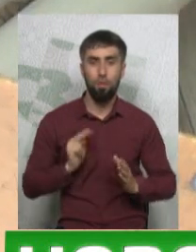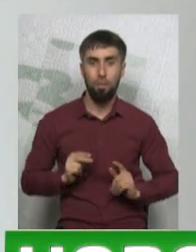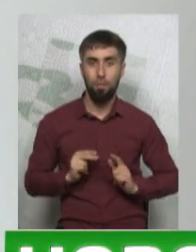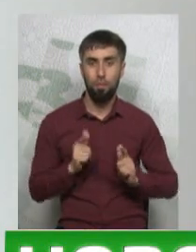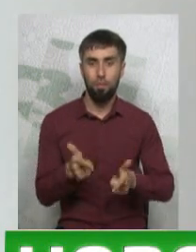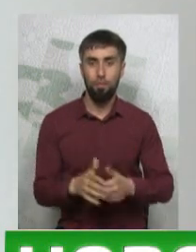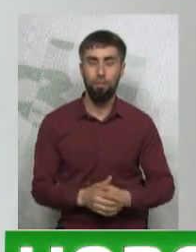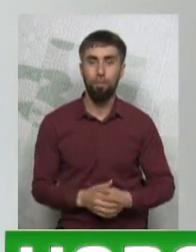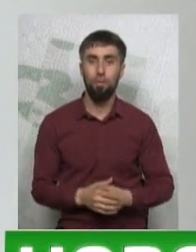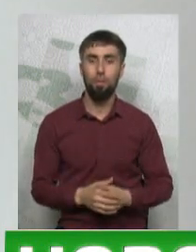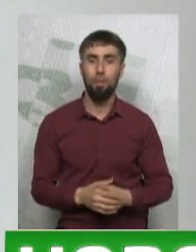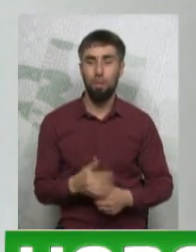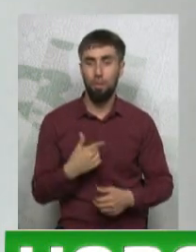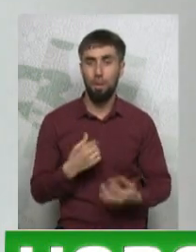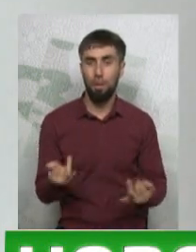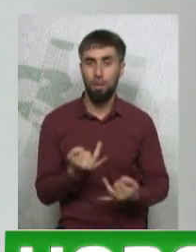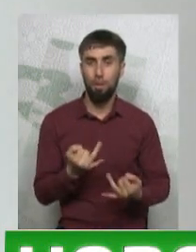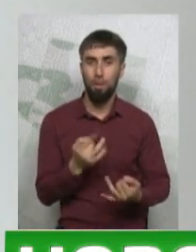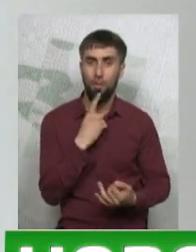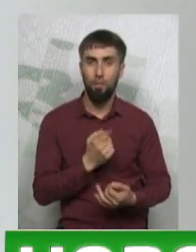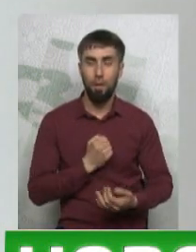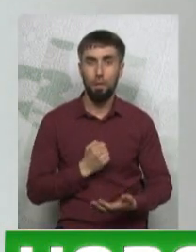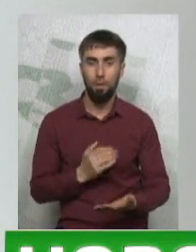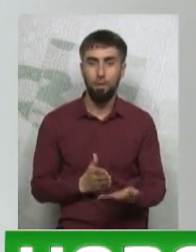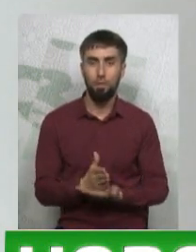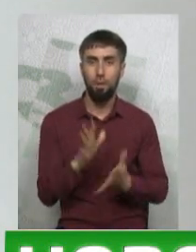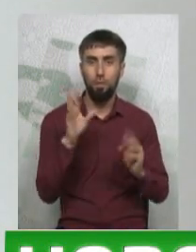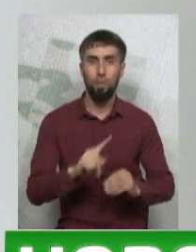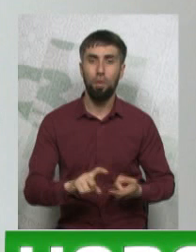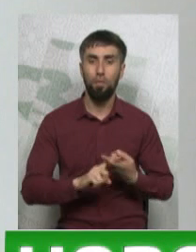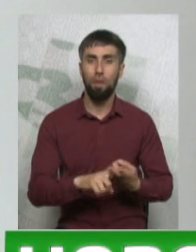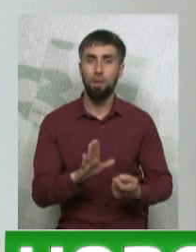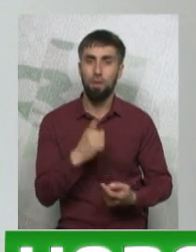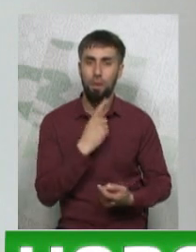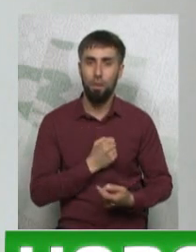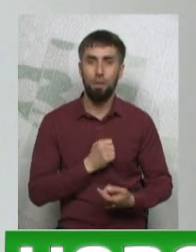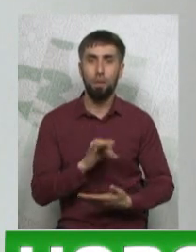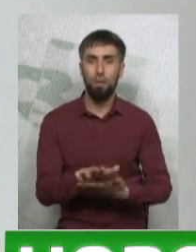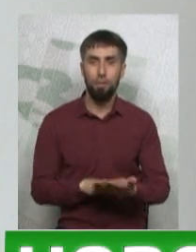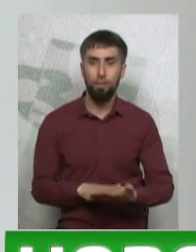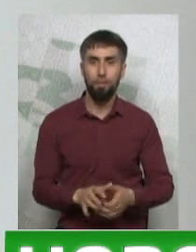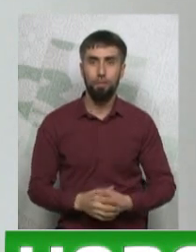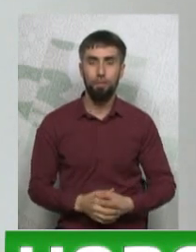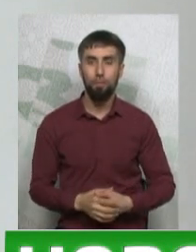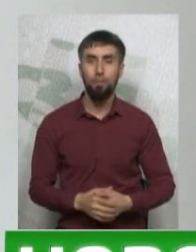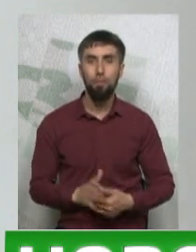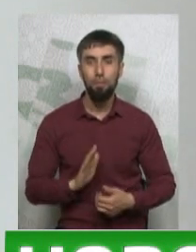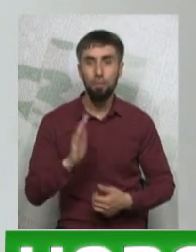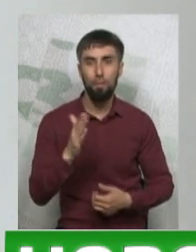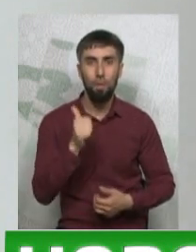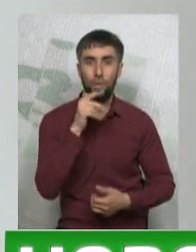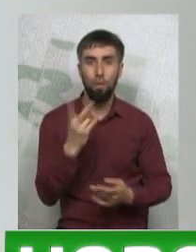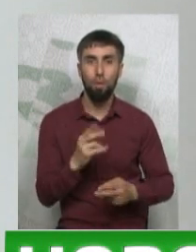трудоустройстве. Интересно военное направление. Все, что связано с армией и дальнейшим будущее, которое